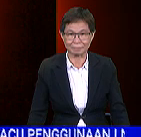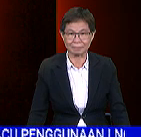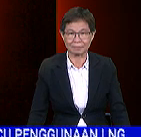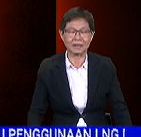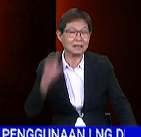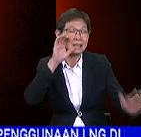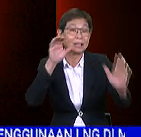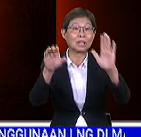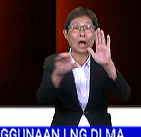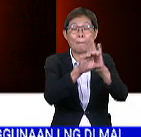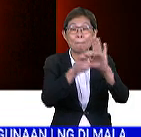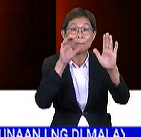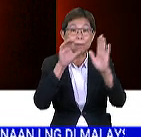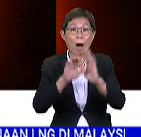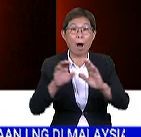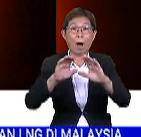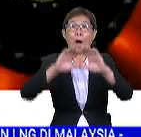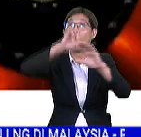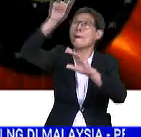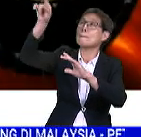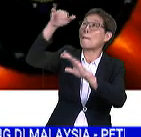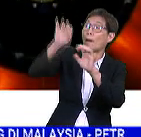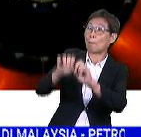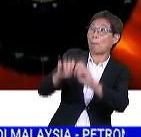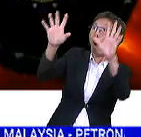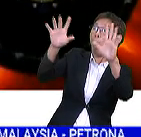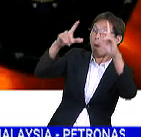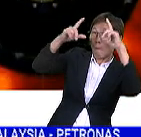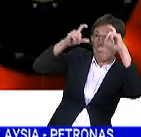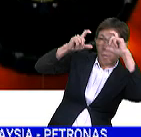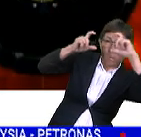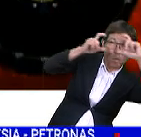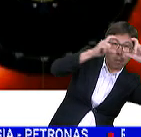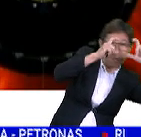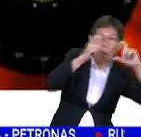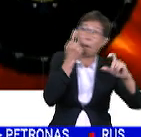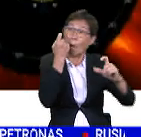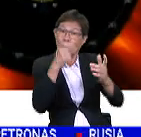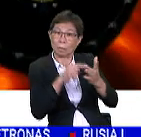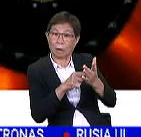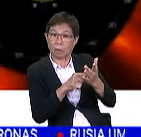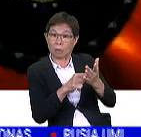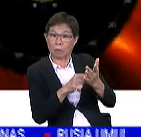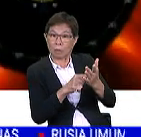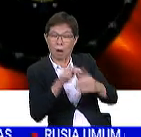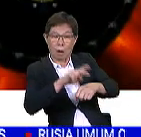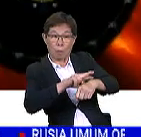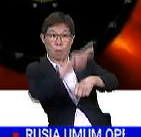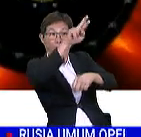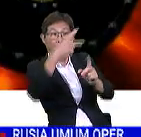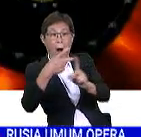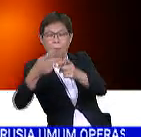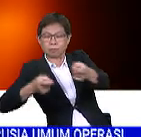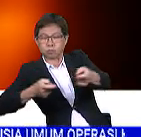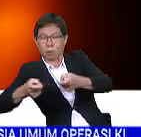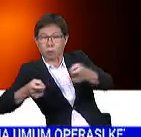Imej letusan solar yang besar pada matahari berjaya dirakam baru-baru ini. Ia dirakam menerusi kapal angkasa khas milik